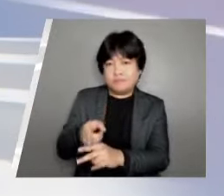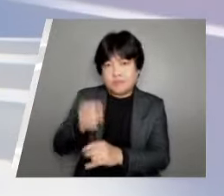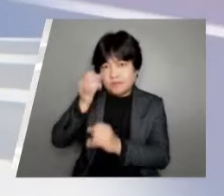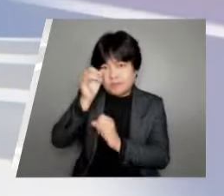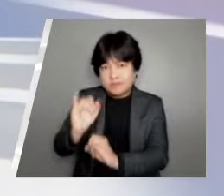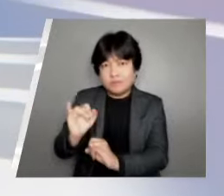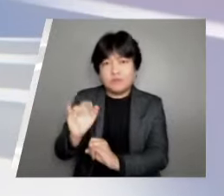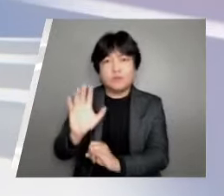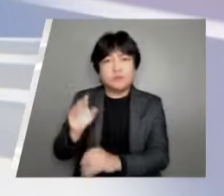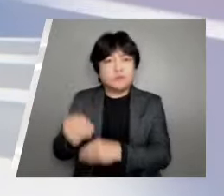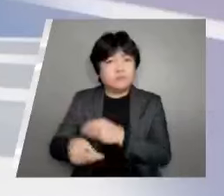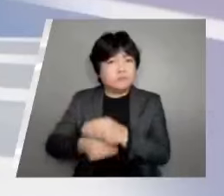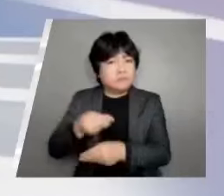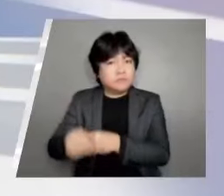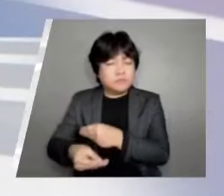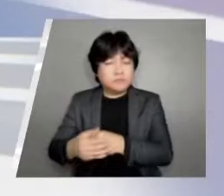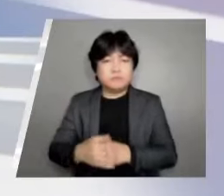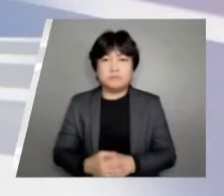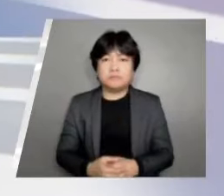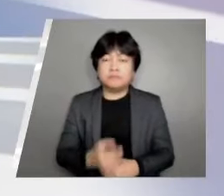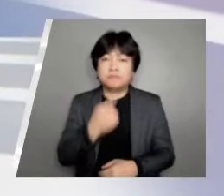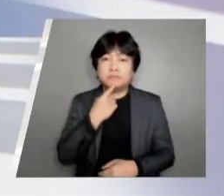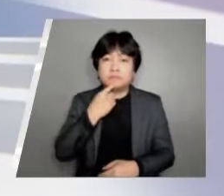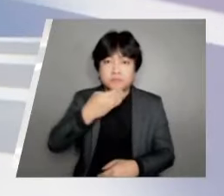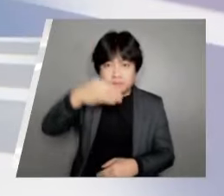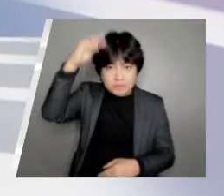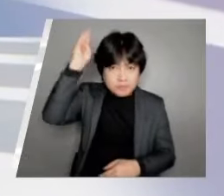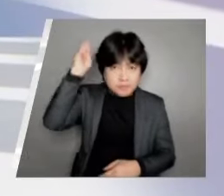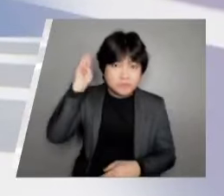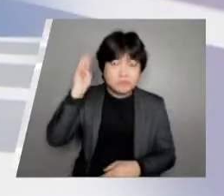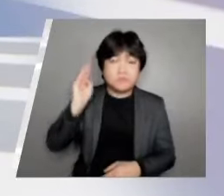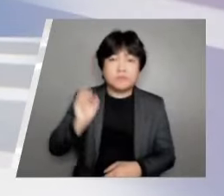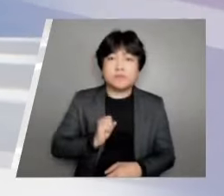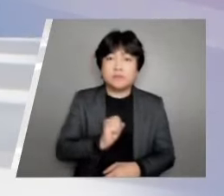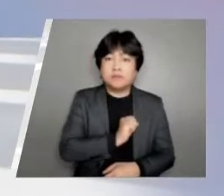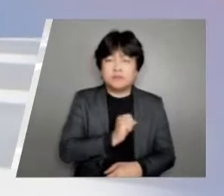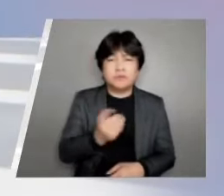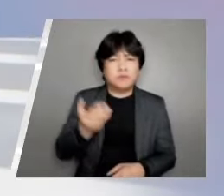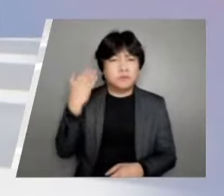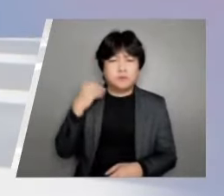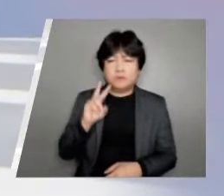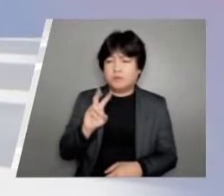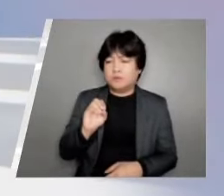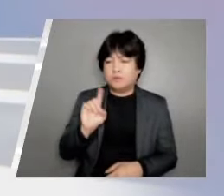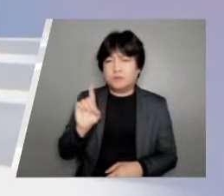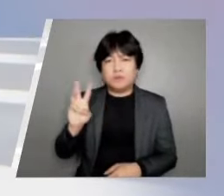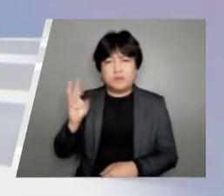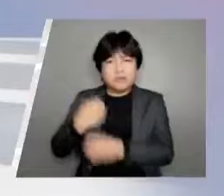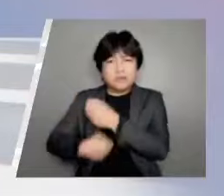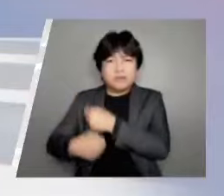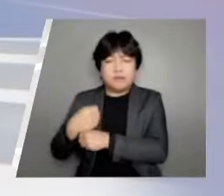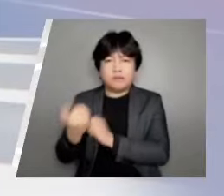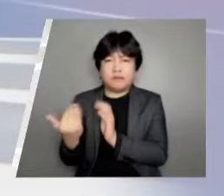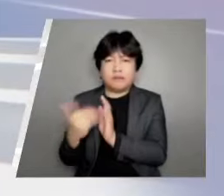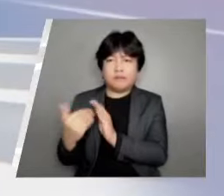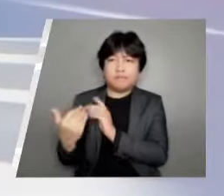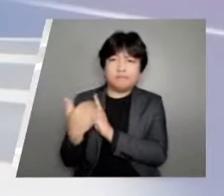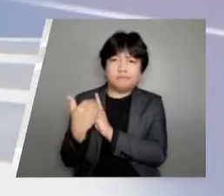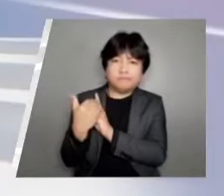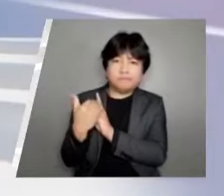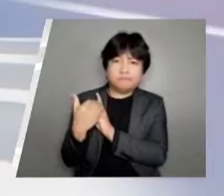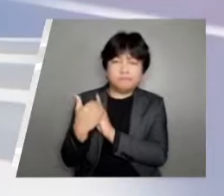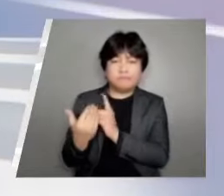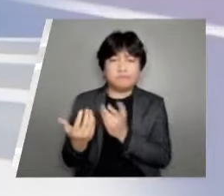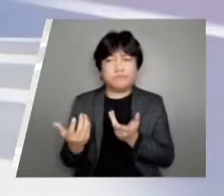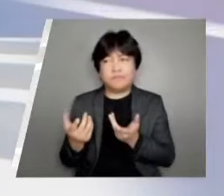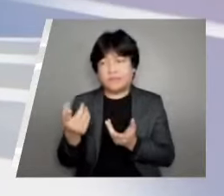operasyon. Sabi naman ni De La Rosa, 2016 pang nababanggit ang kanyang pangalan na paulit-ulit at tila sirang plaka.